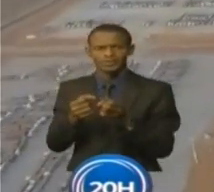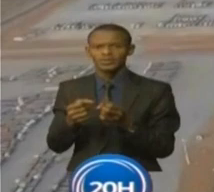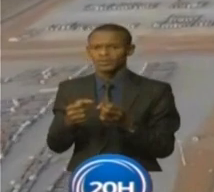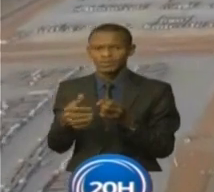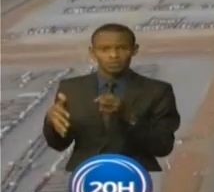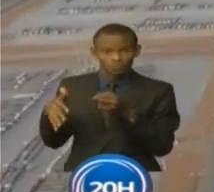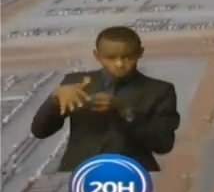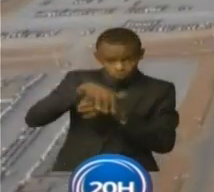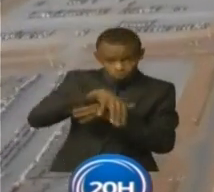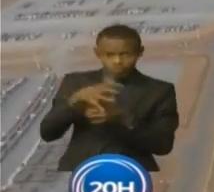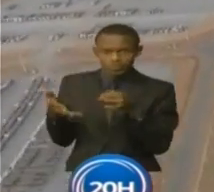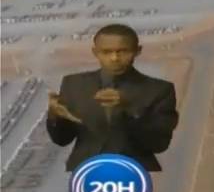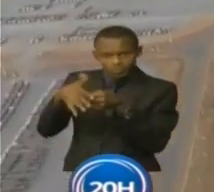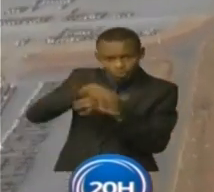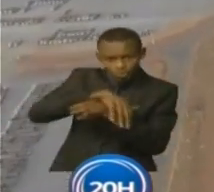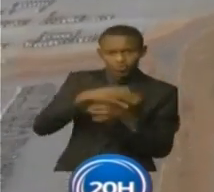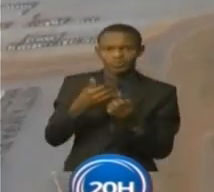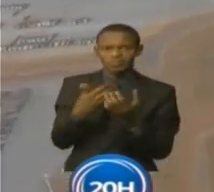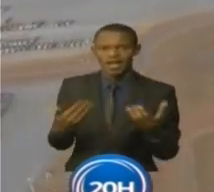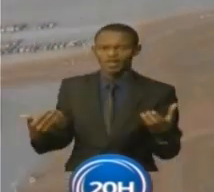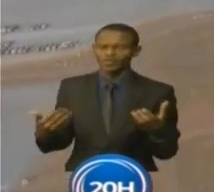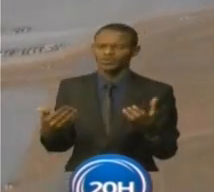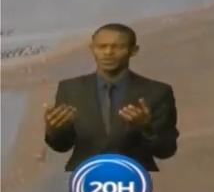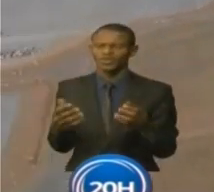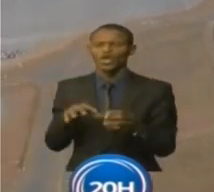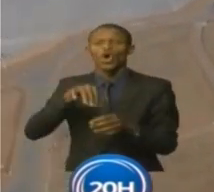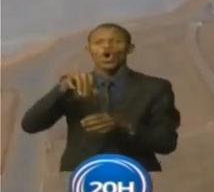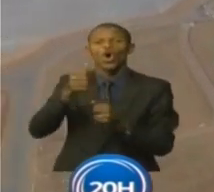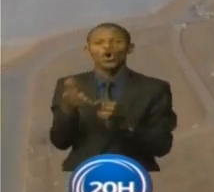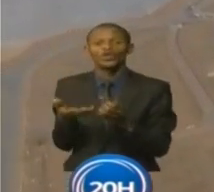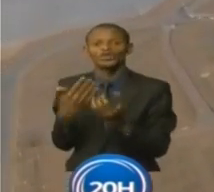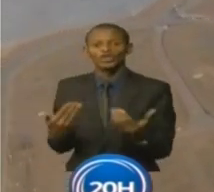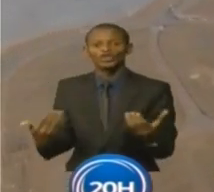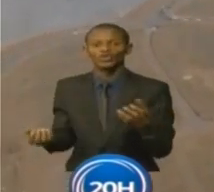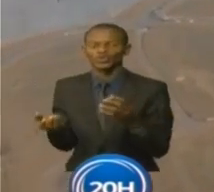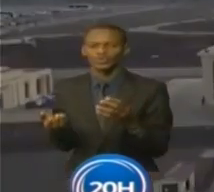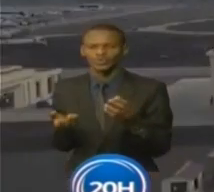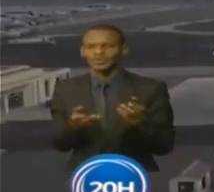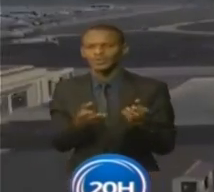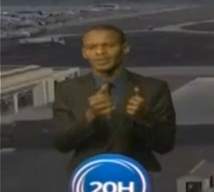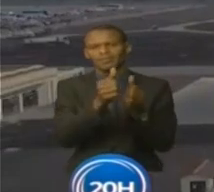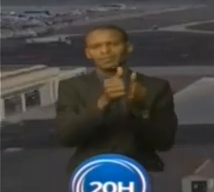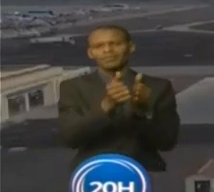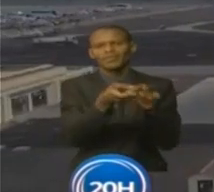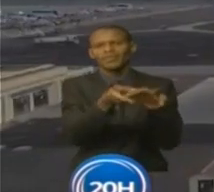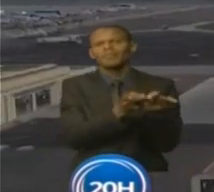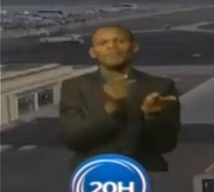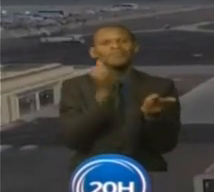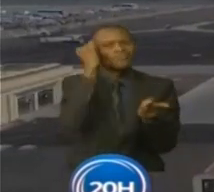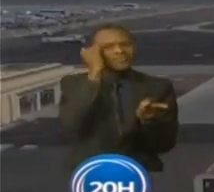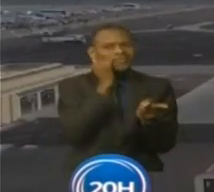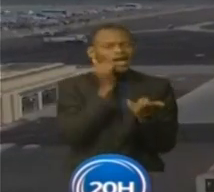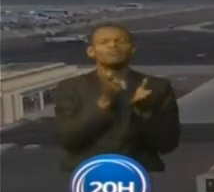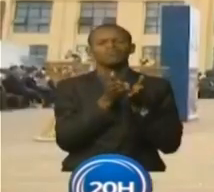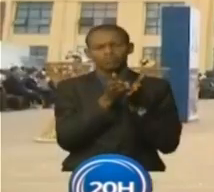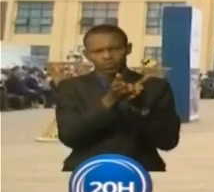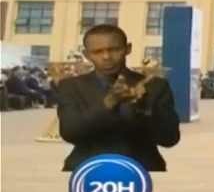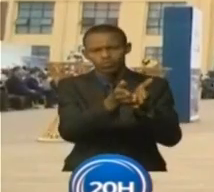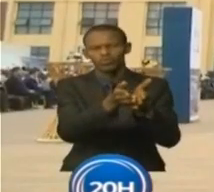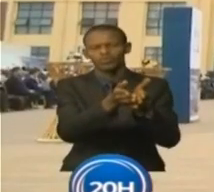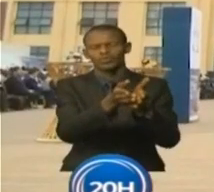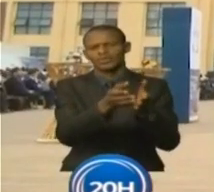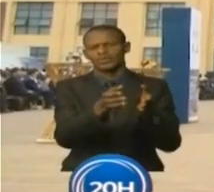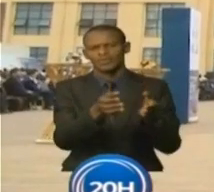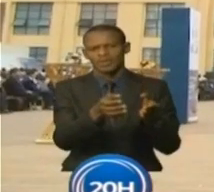sur une superficie de 100 hectares. Le bâtiment principal à deux niveaux abrite tous les services d'inspection douanière de